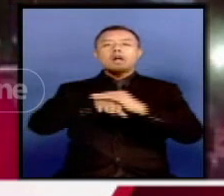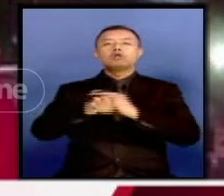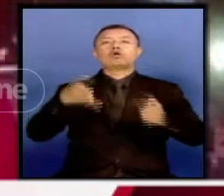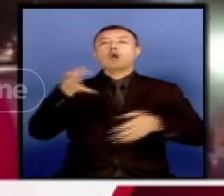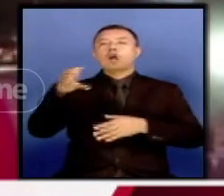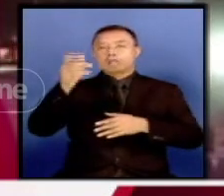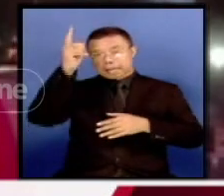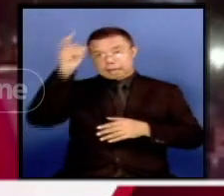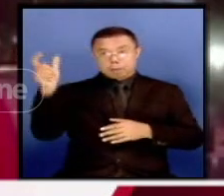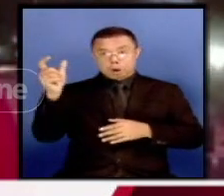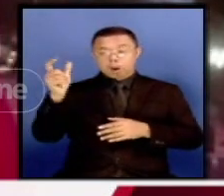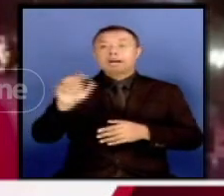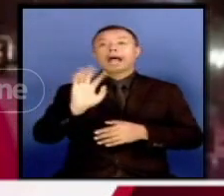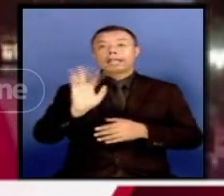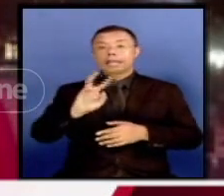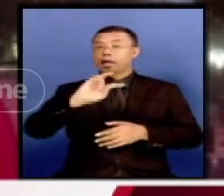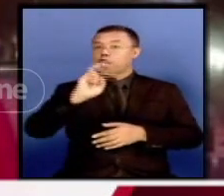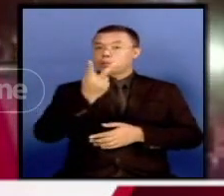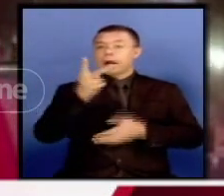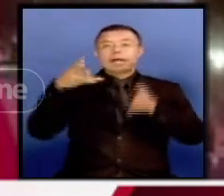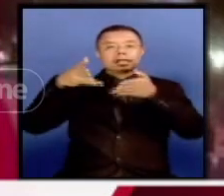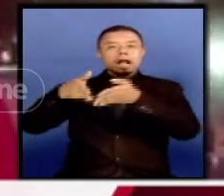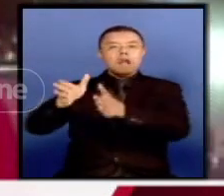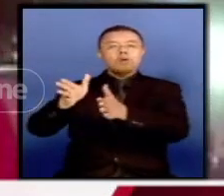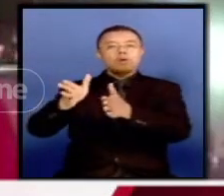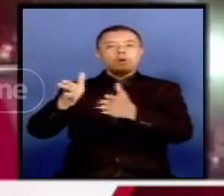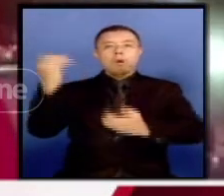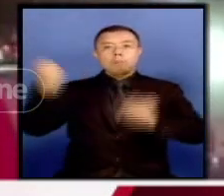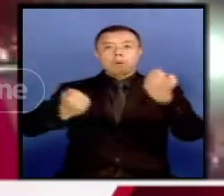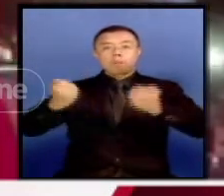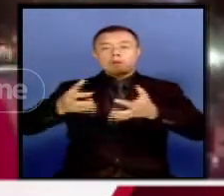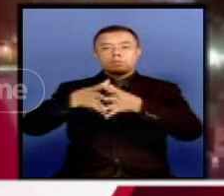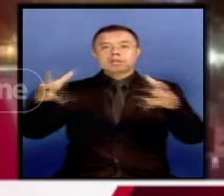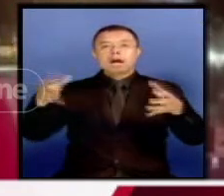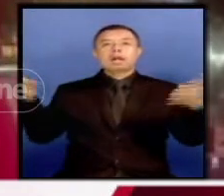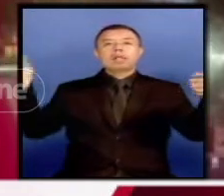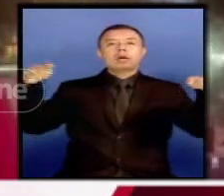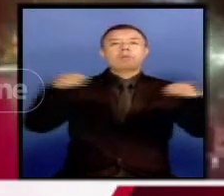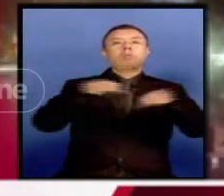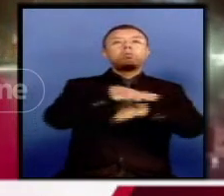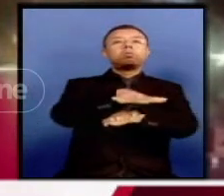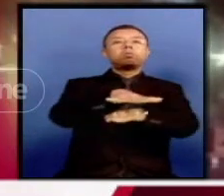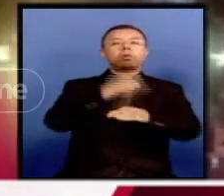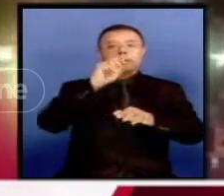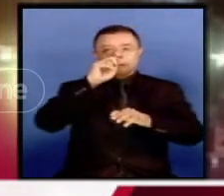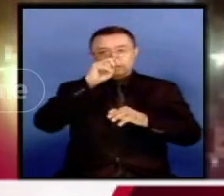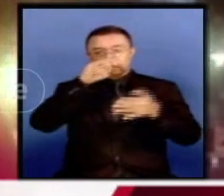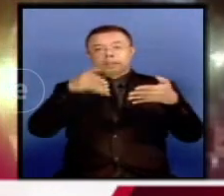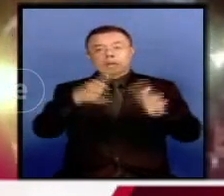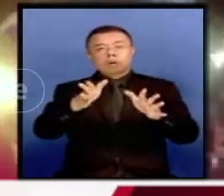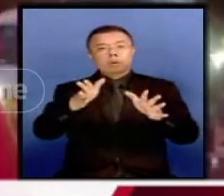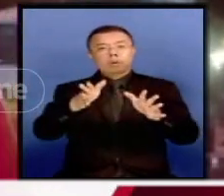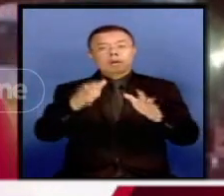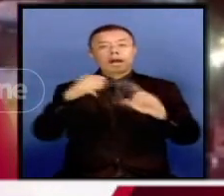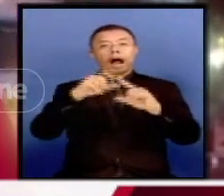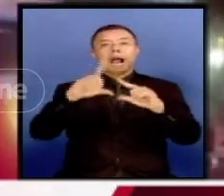nantinya pengalihan tersebut akan bertemu di saat jalur yakni